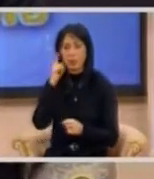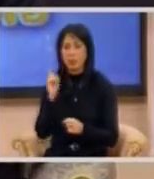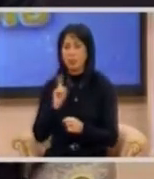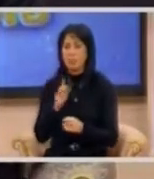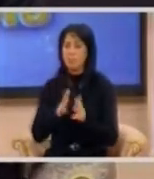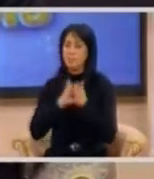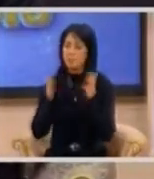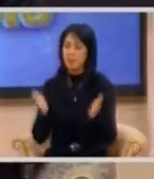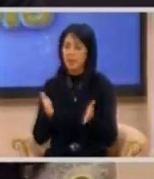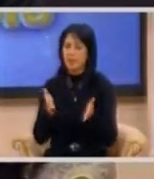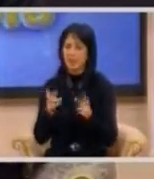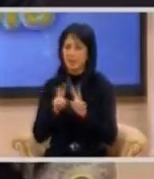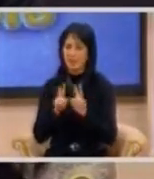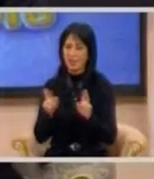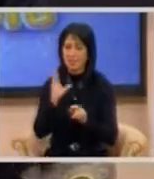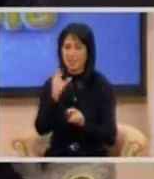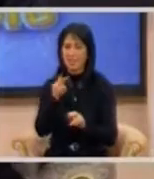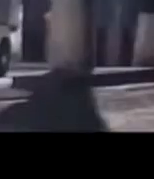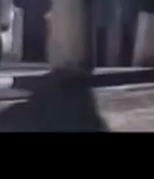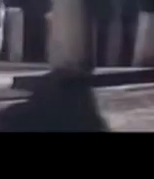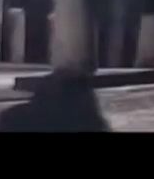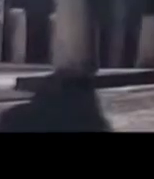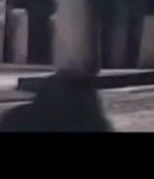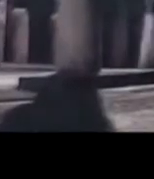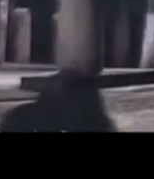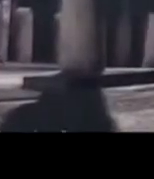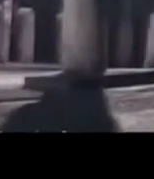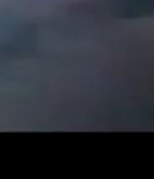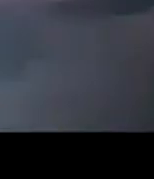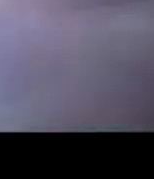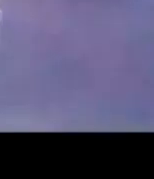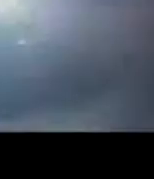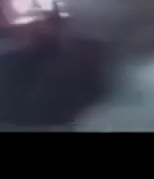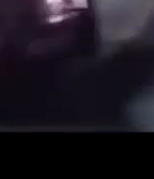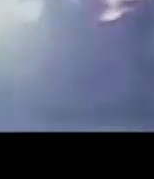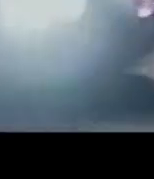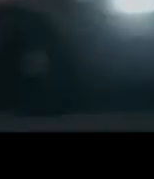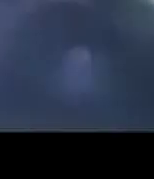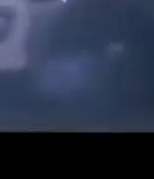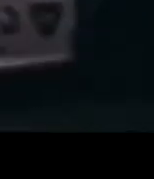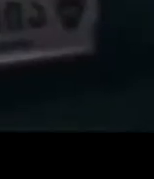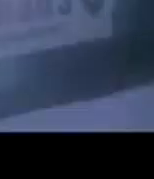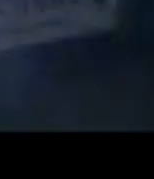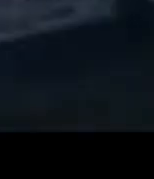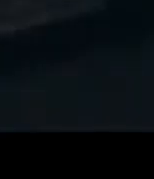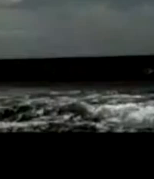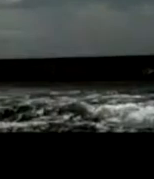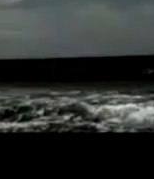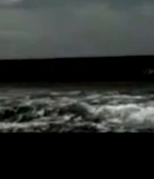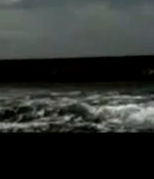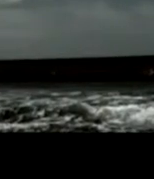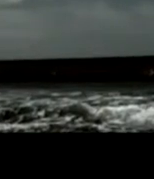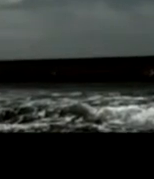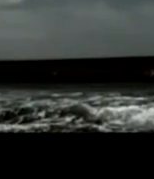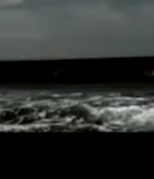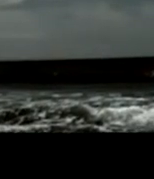მეტად ანუ SMS სერვისის აი ამ კუთხით წავსულიყავით, თუმცა მე აი ამ ადამიანებთან კონსტატაციის და ჩართულობის შედეგად, აი ამიტომ აქვს